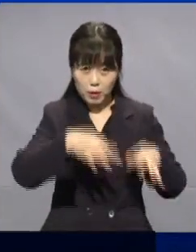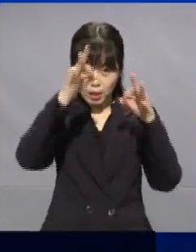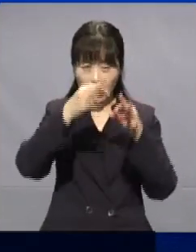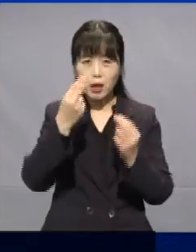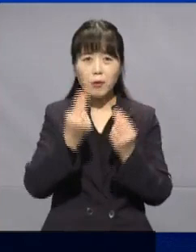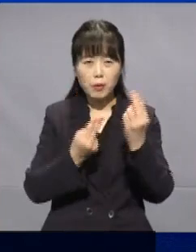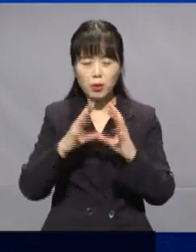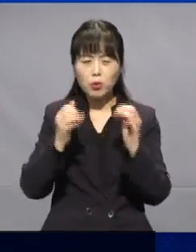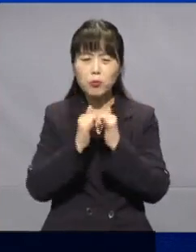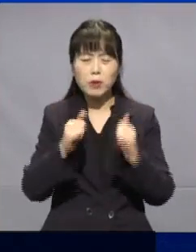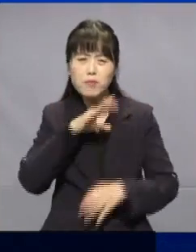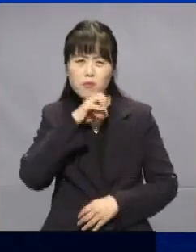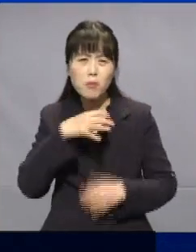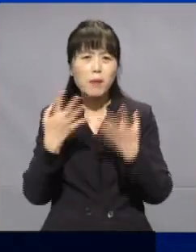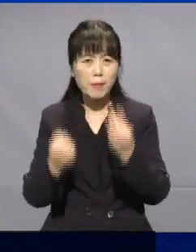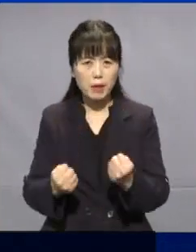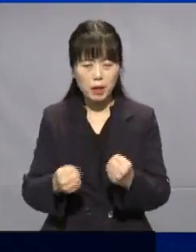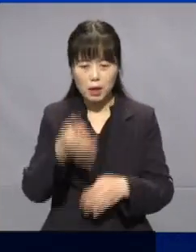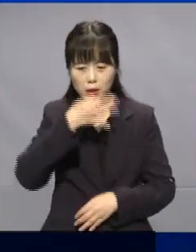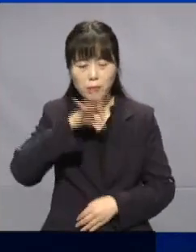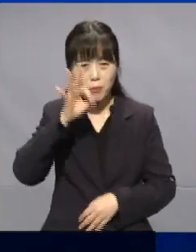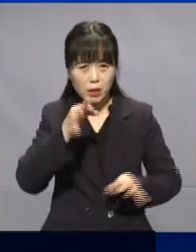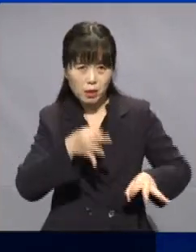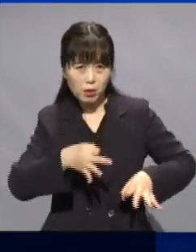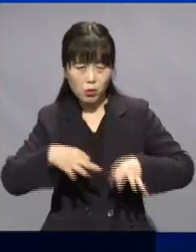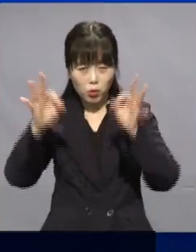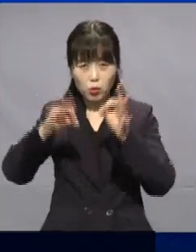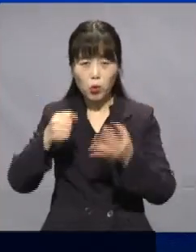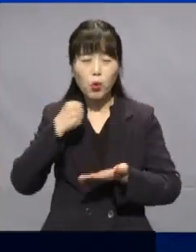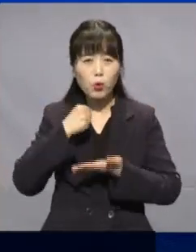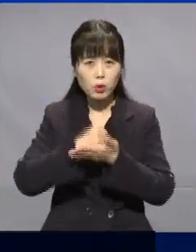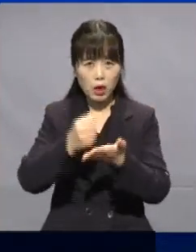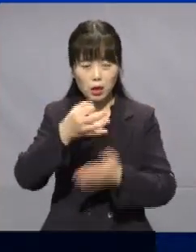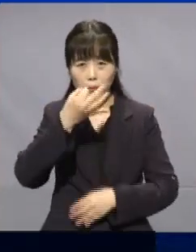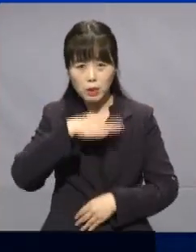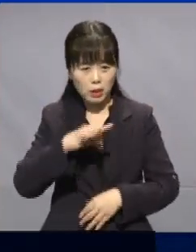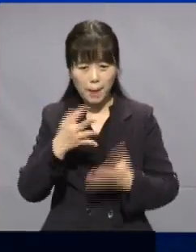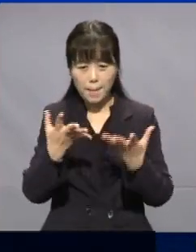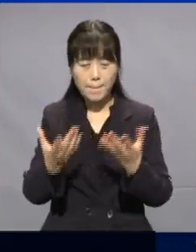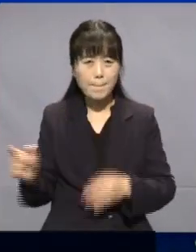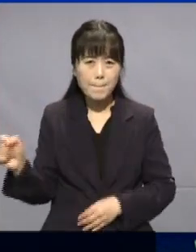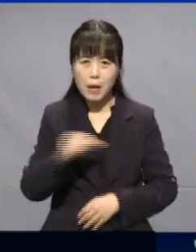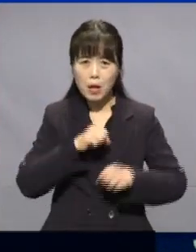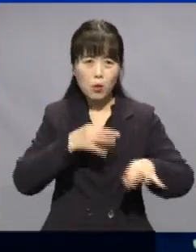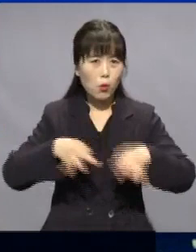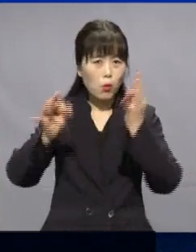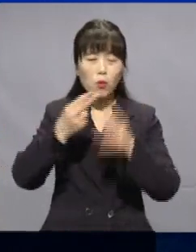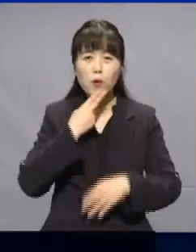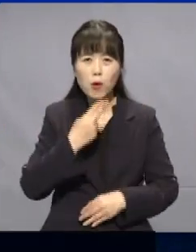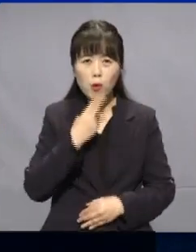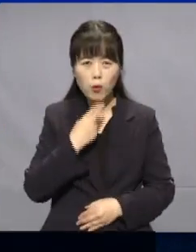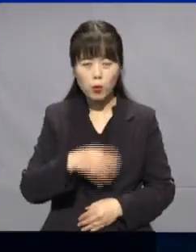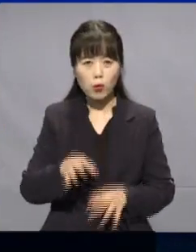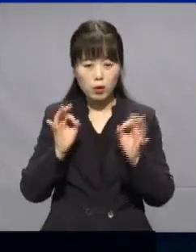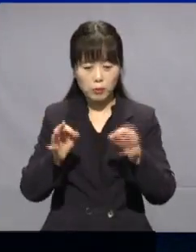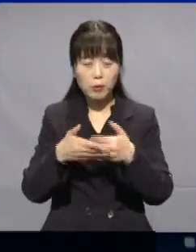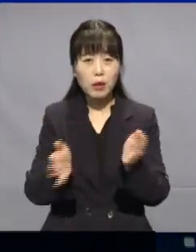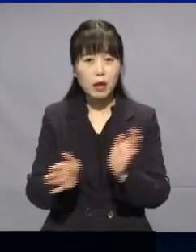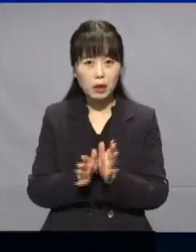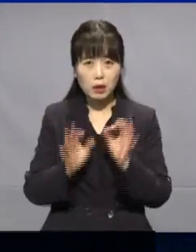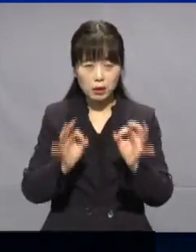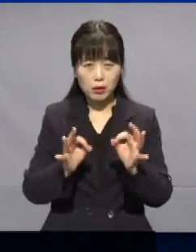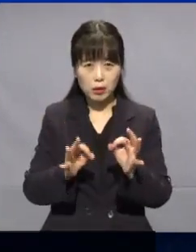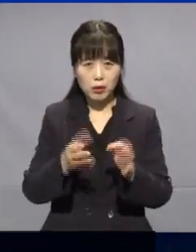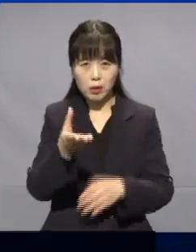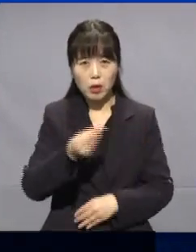대해서 국민 불만이 상당하죠 금리는 빠르게 오르고 그렇다고 또 이자는 빠르게 오르지는 않고 결국 금융당국이 은행권을